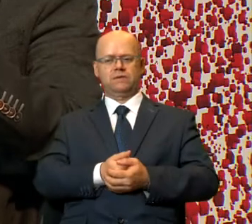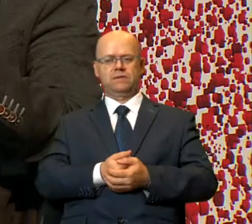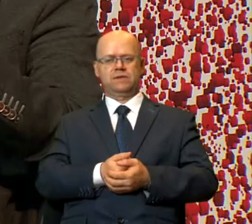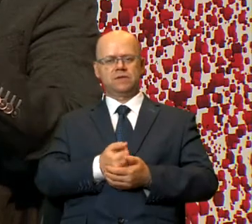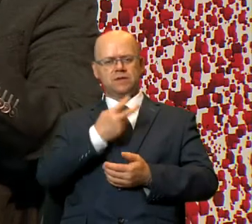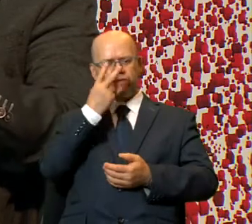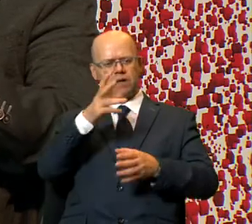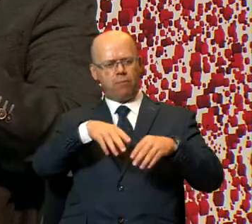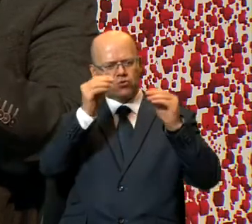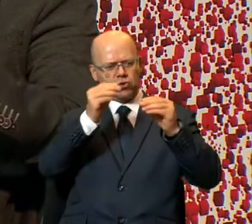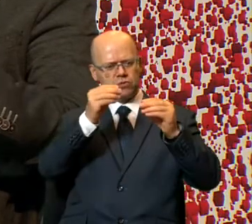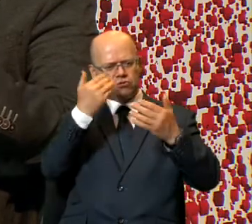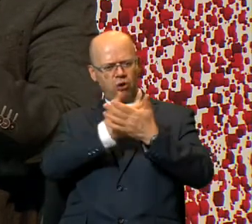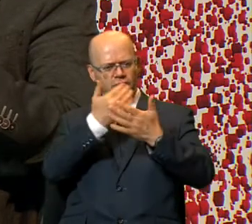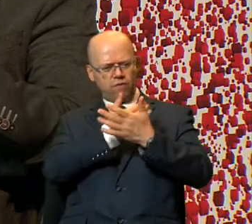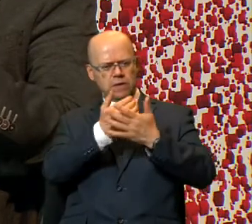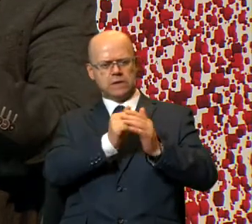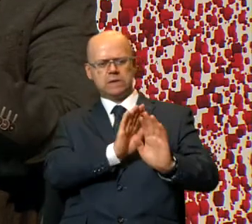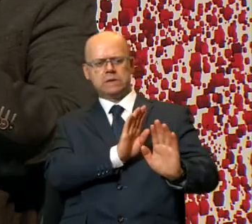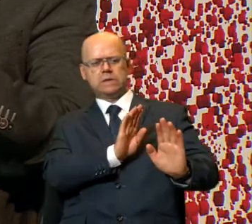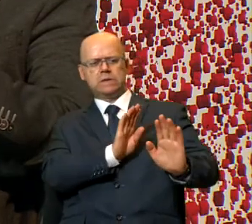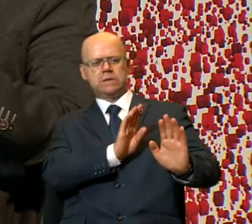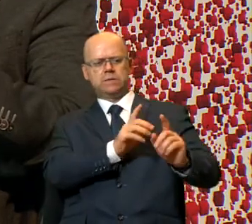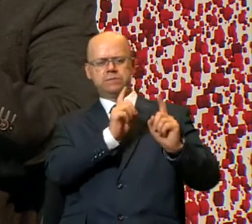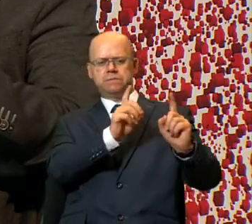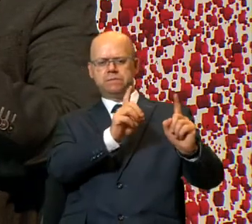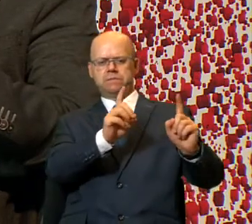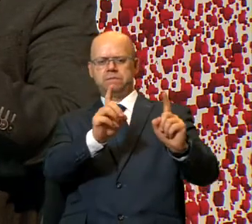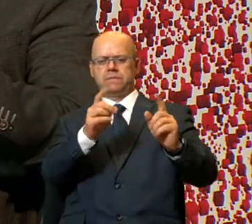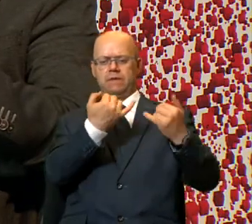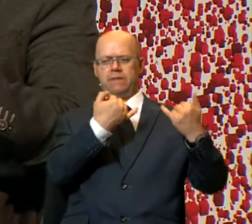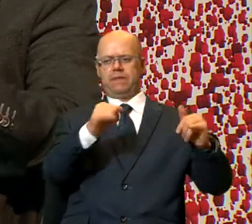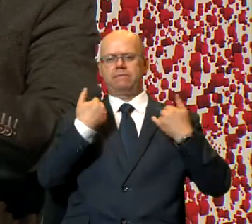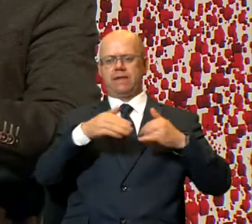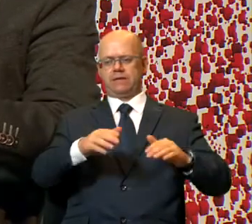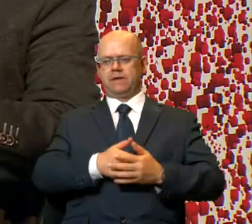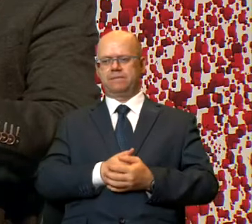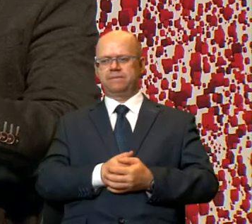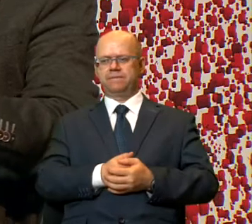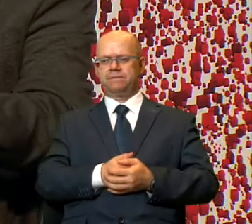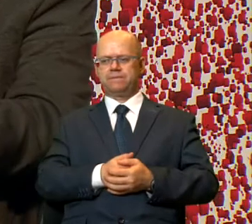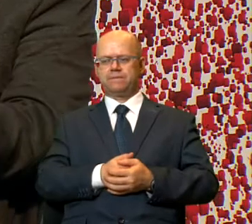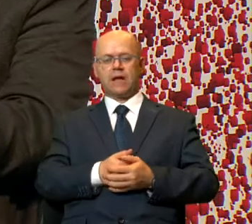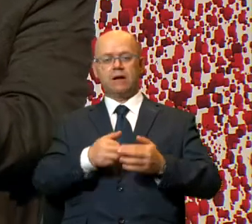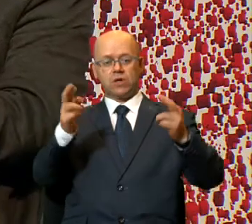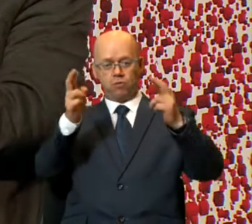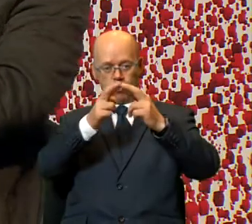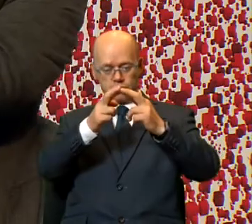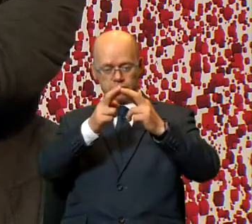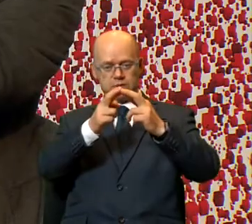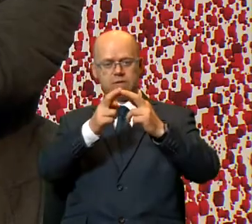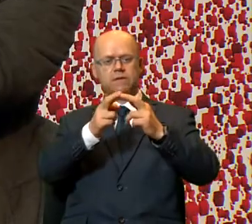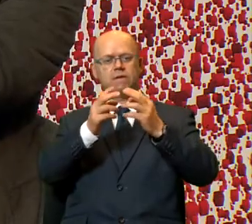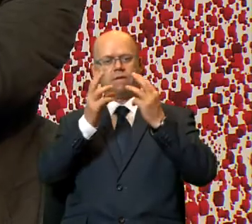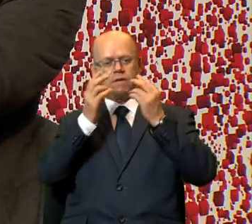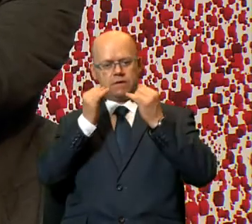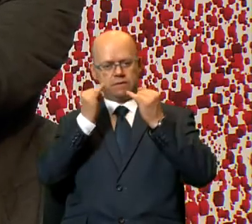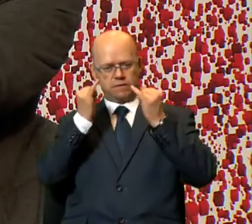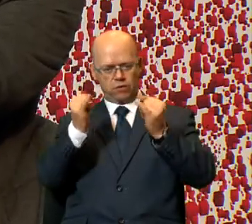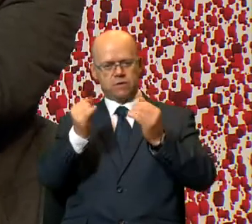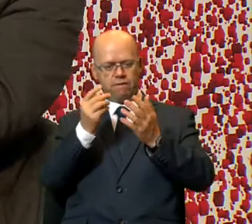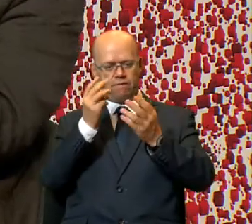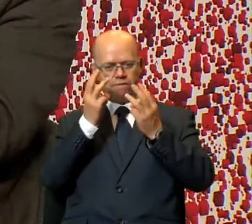że ta opozycja wyobcowania i rezonansu są bardzo istotne tutaj, że jeżeli